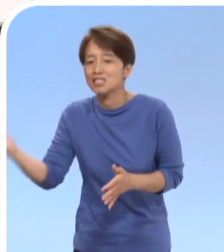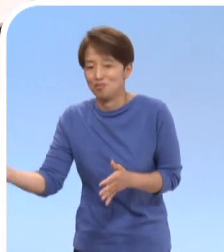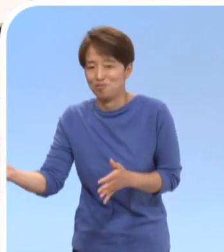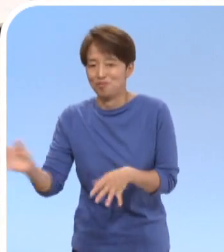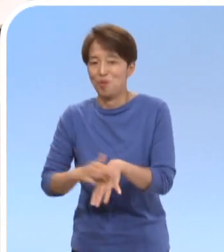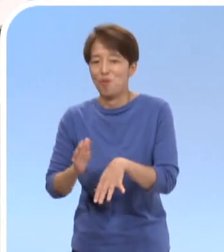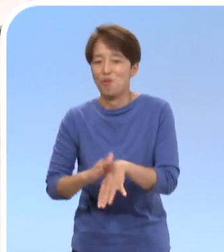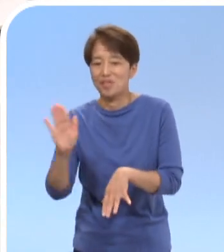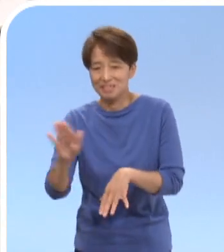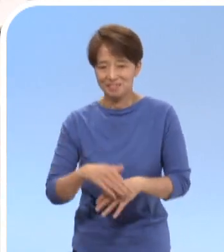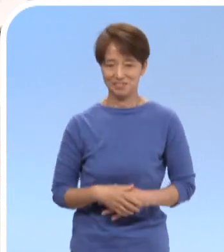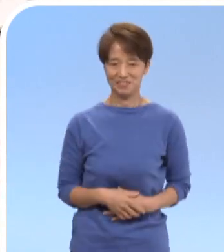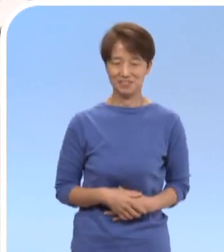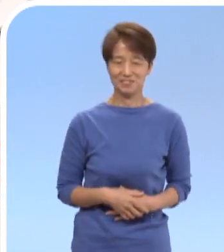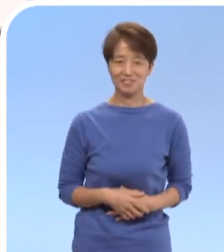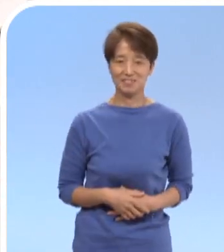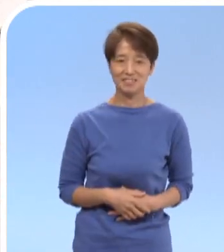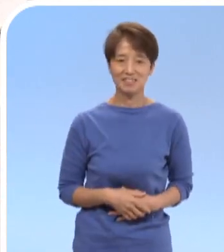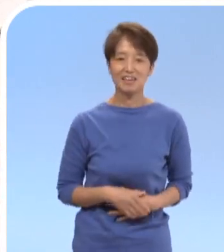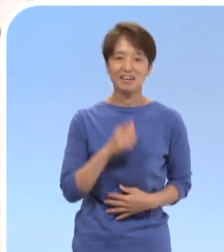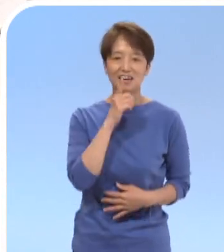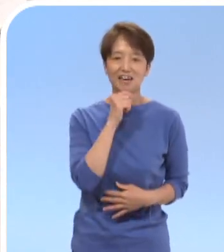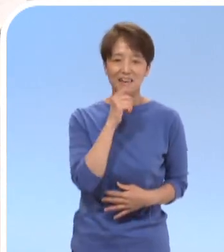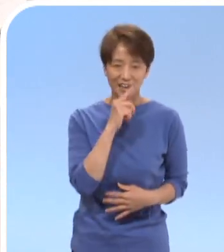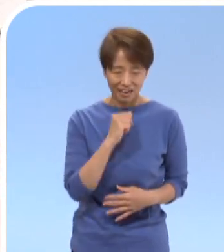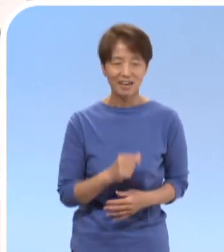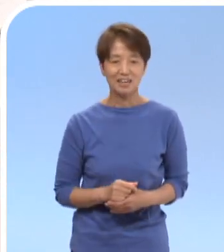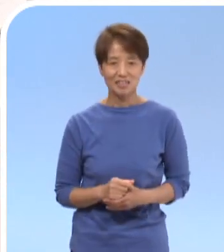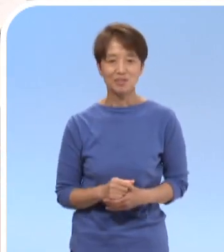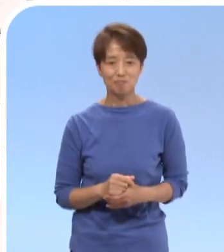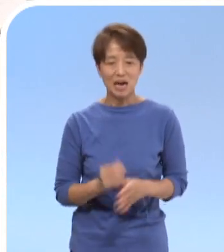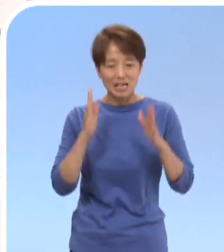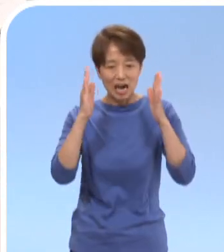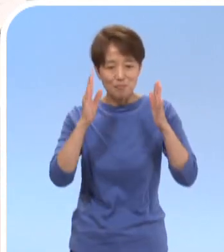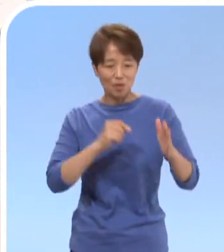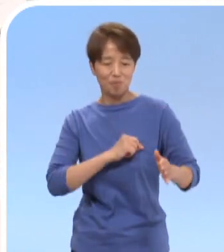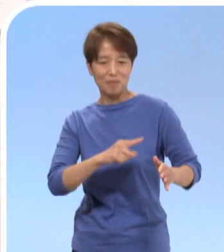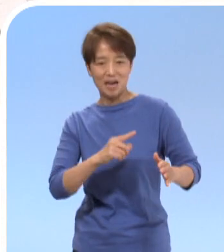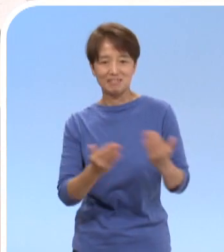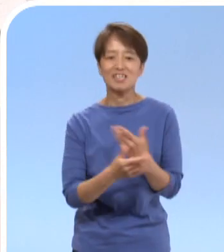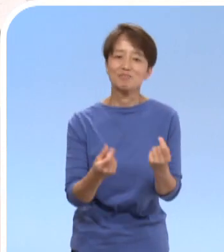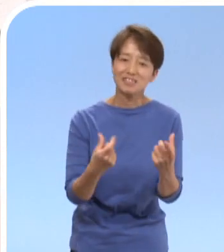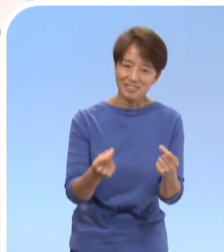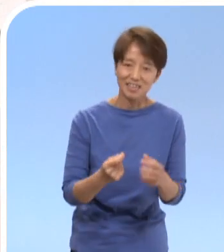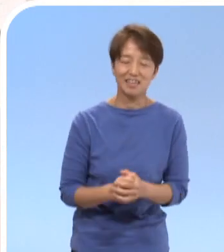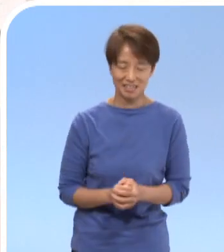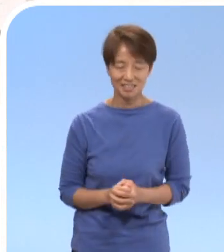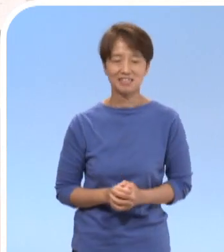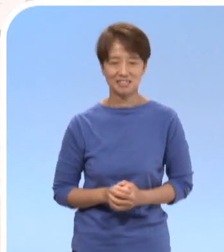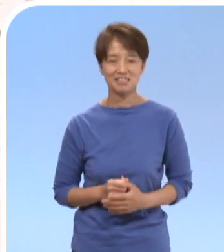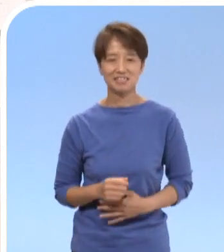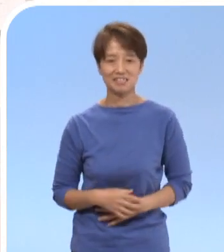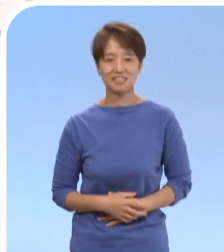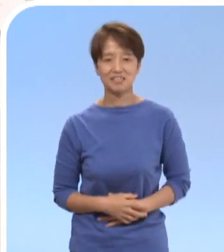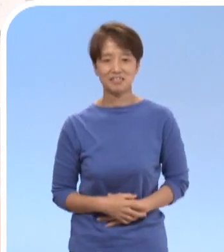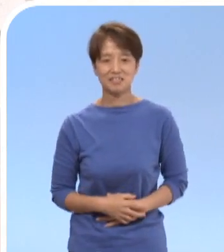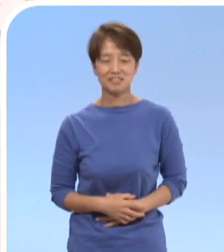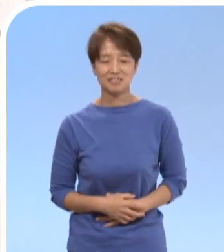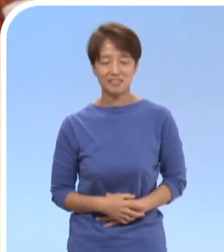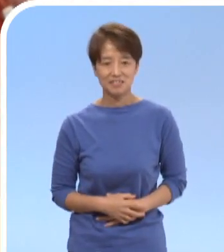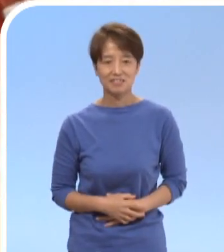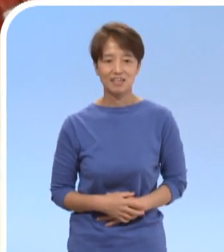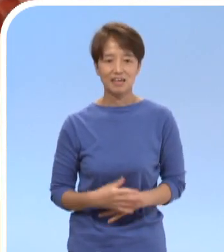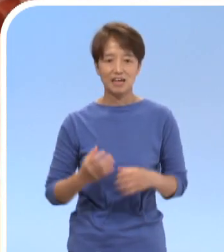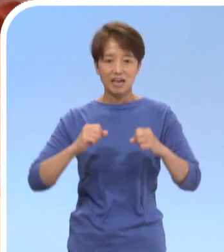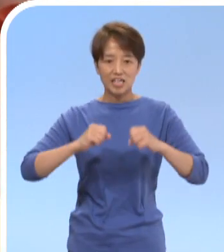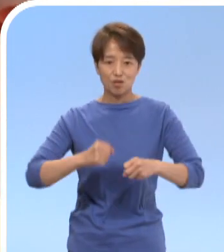ない。 いやでもそれはその方がいいですよね。 まあまあまあね、やる気出るよね。 そしたら余計にやる気も出る